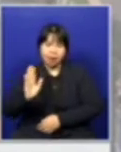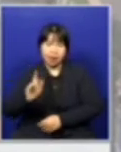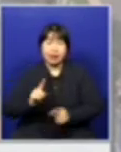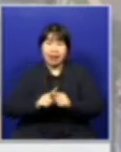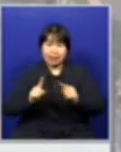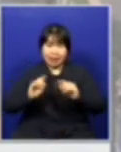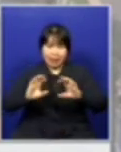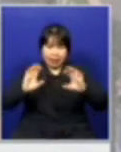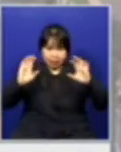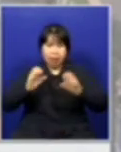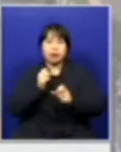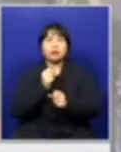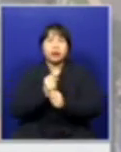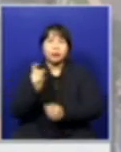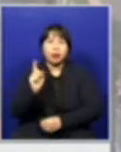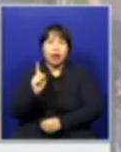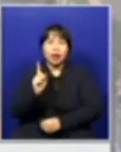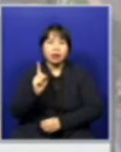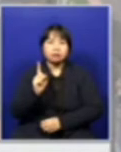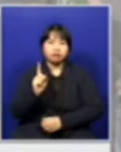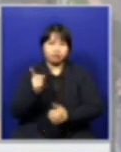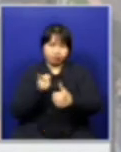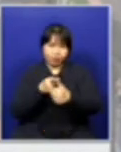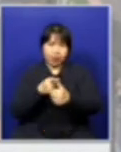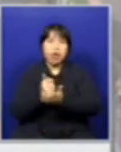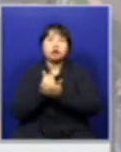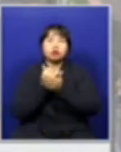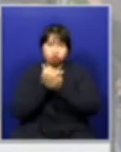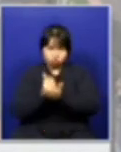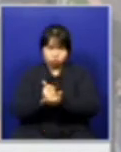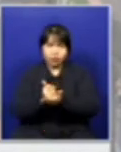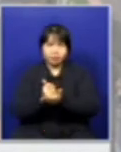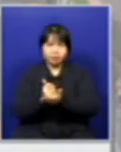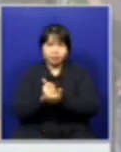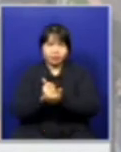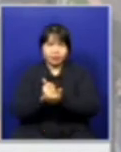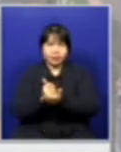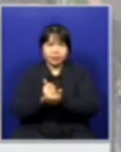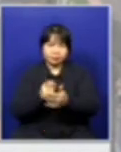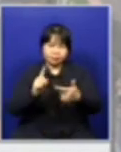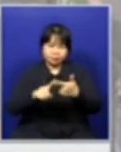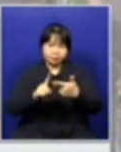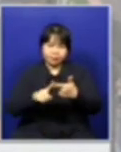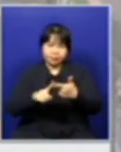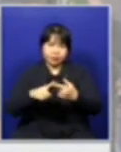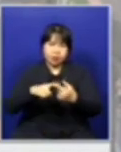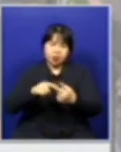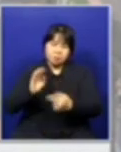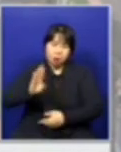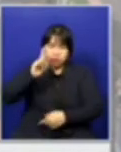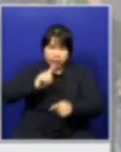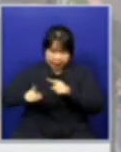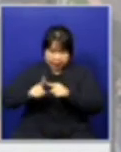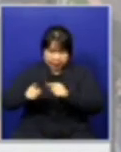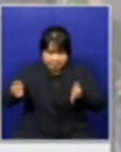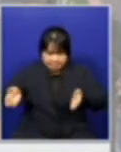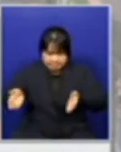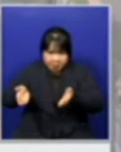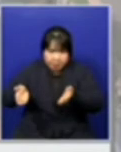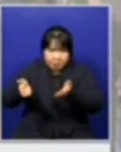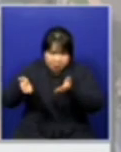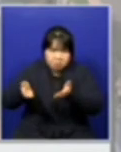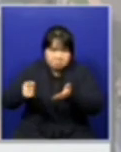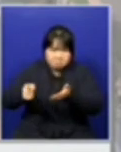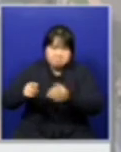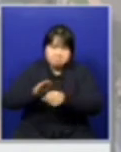จะต้องทำแน่นอนจะต้องเยียวยาผู้ที่ได้รับผลกระทบจะต้องพยุงให้ธุรกิจนั้นอยู่ให้ได้พอประมาณอะไรก็แล้ว